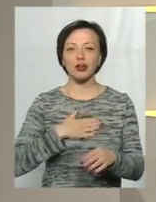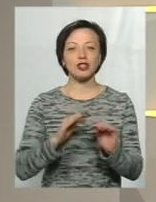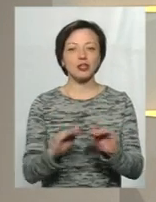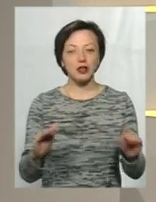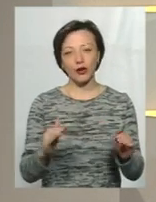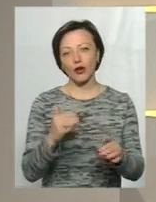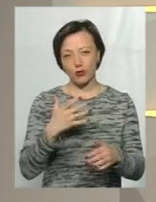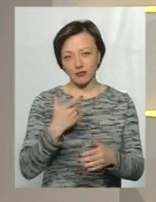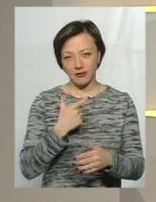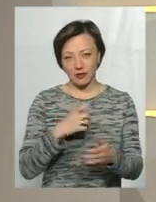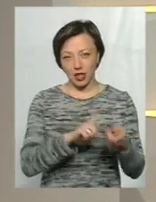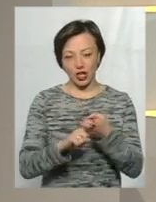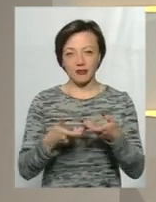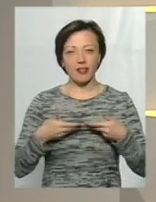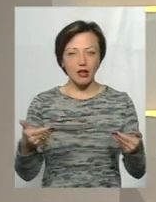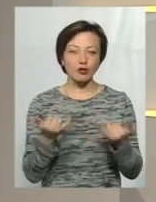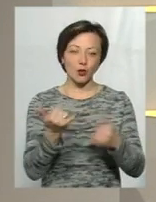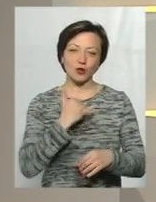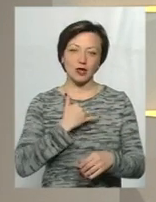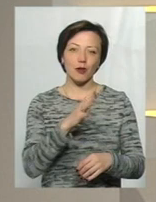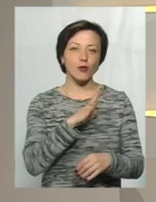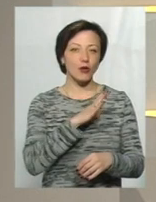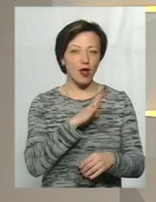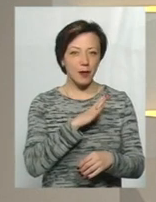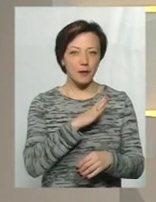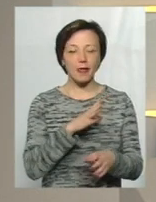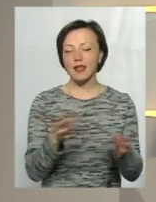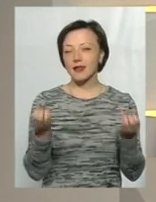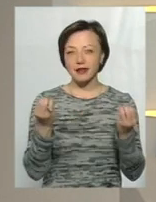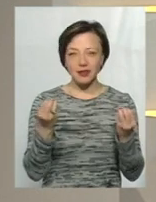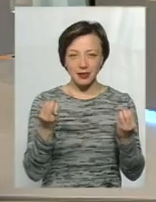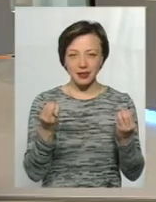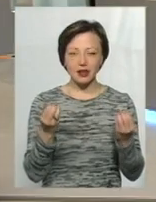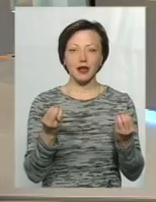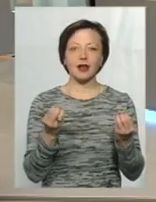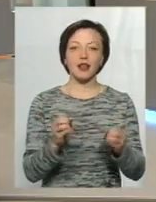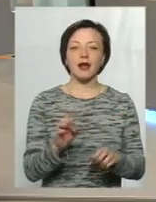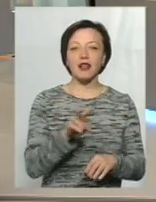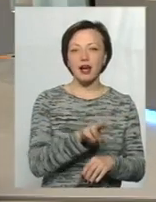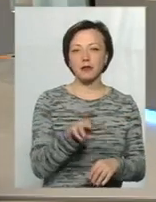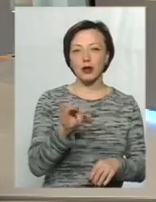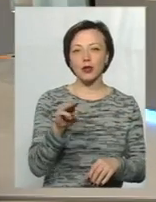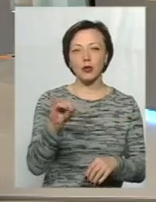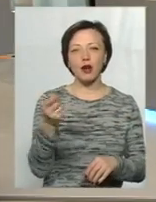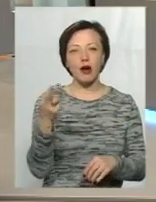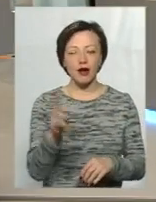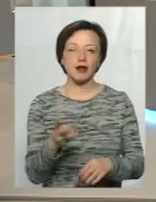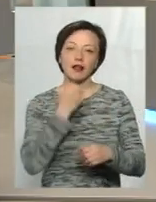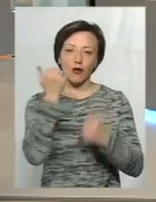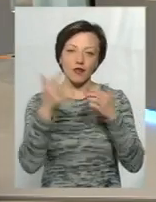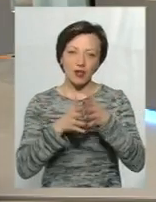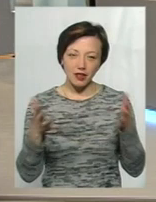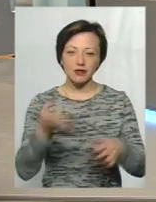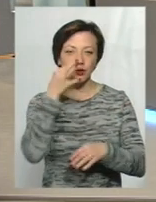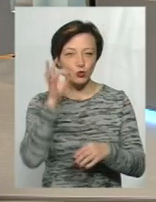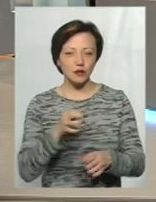дітей у наших руках. Сьогодні у нас в гостях була неперевершена Лариса Притуляк. Дякую вам велике, дякую за ваш